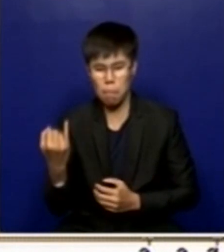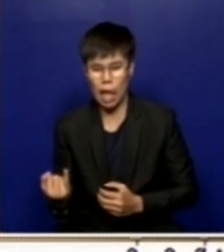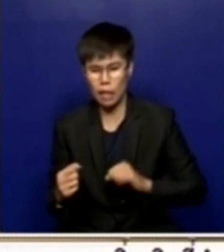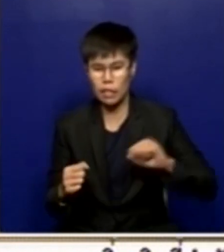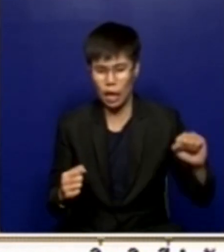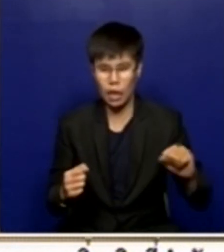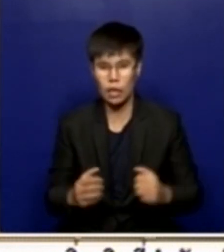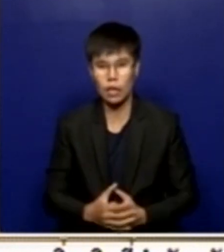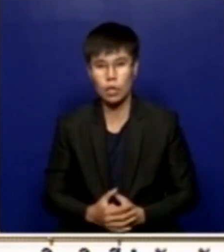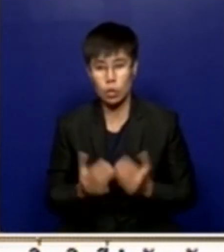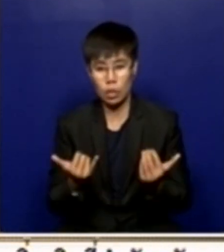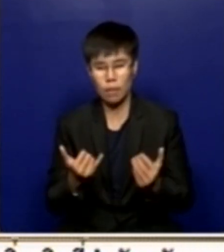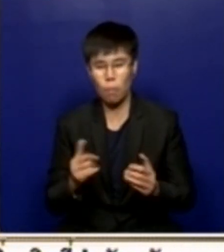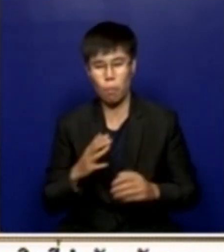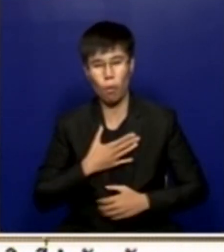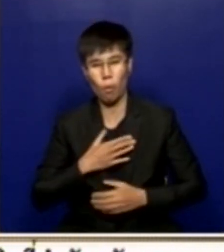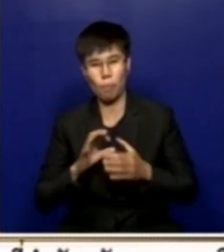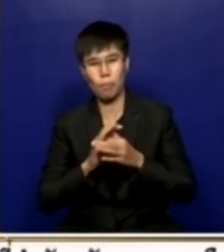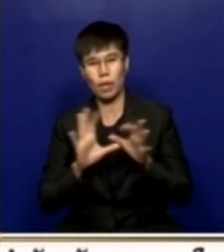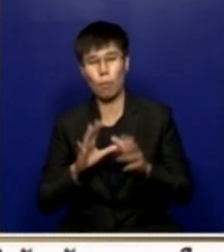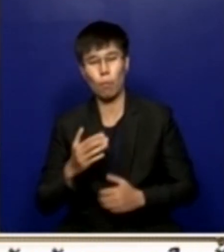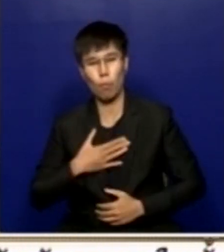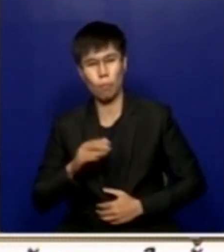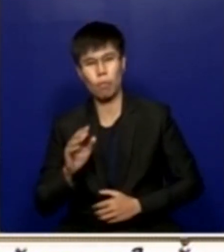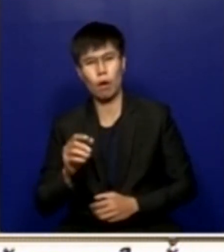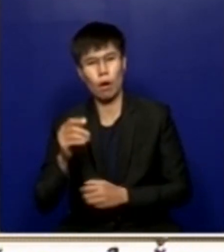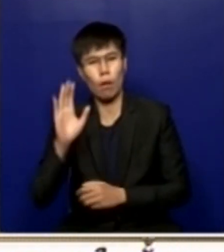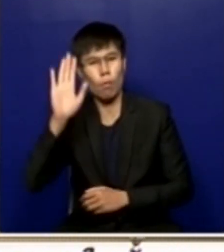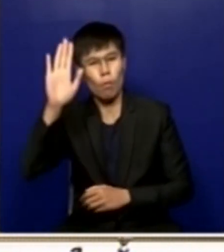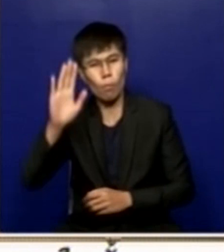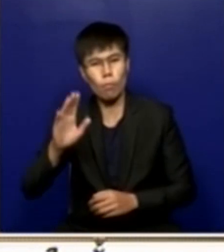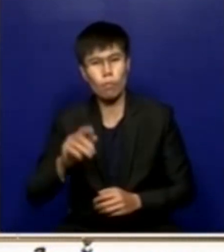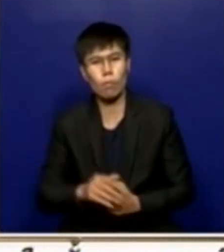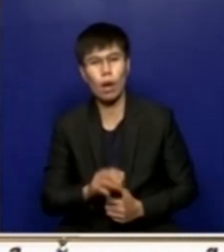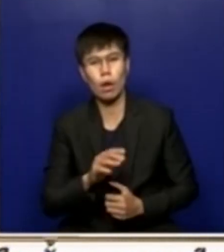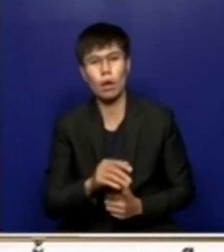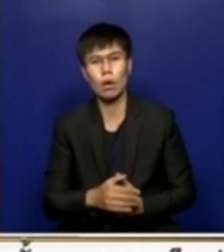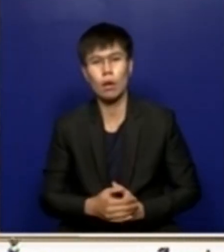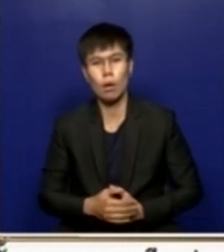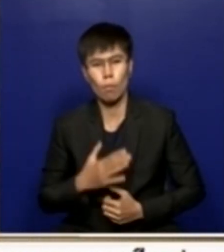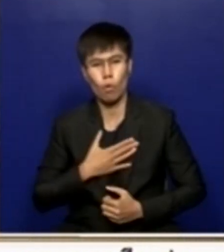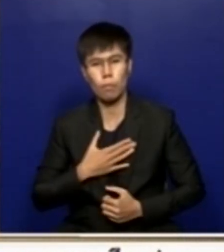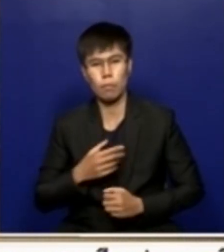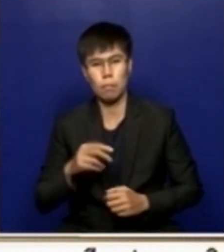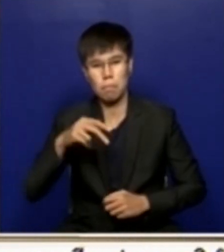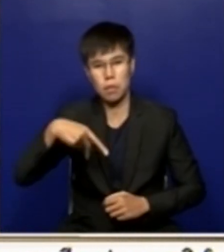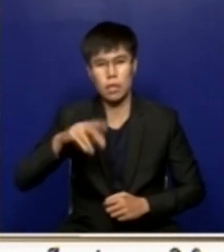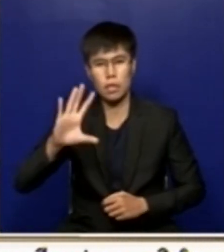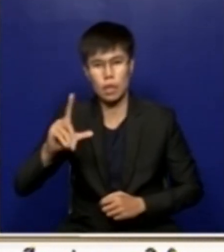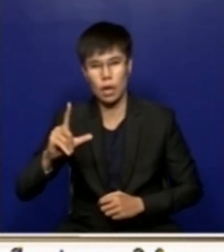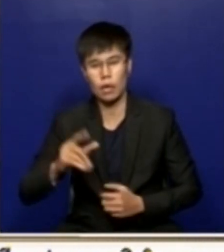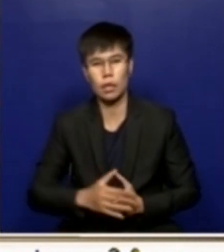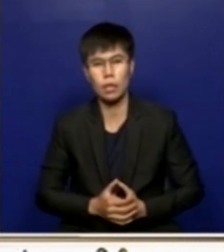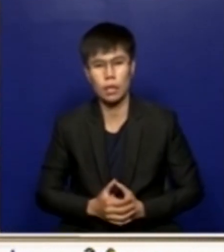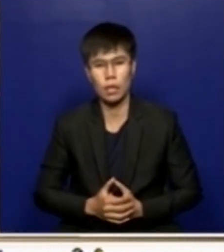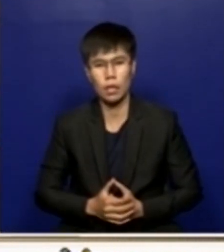ธรรมดาในสัตว์ไม่เกี่ยวไม่เกี่ยวผมโทรธรรมประธานเชิญครับท่านประธานครับผมพิเชษฐ์เชื้อเมืองพานสมาชิก